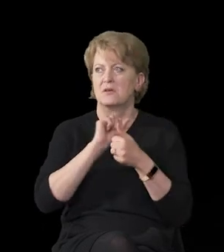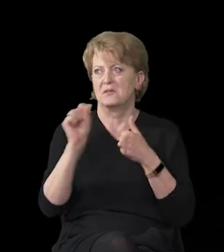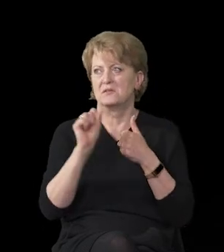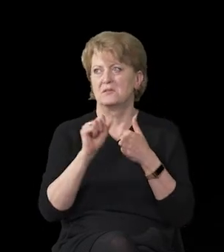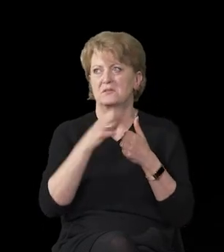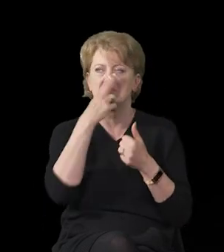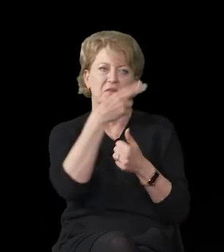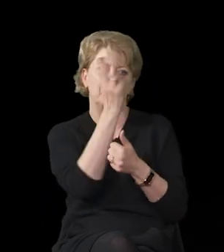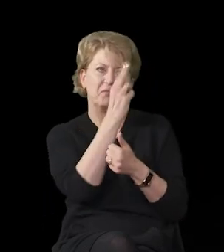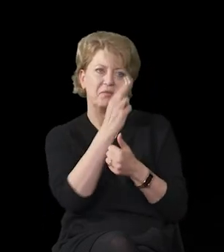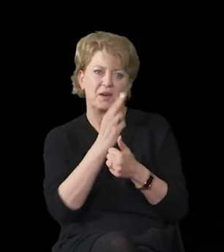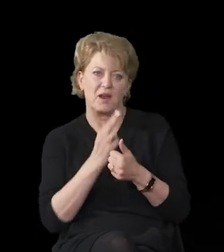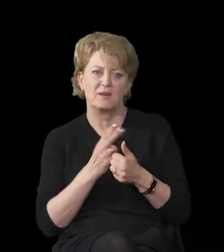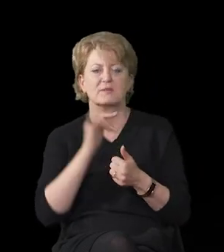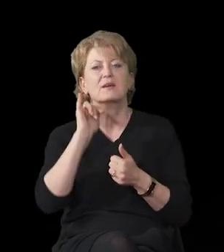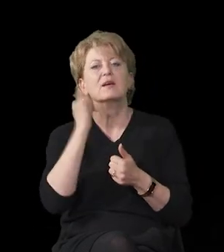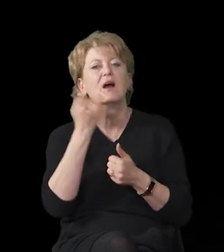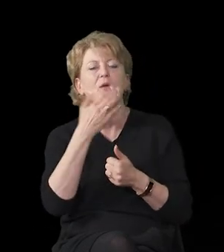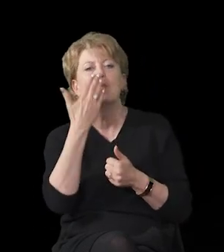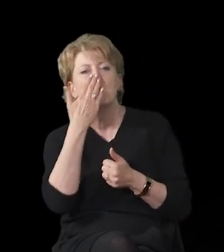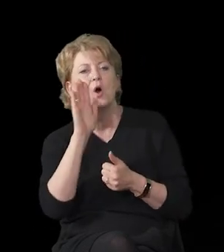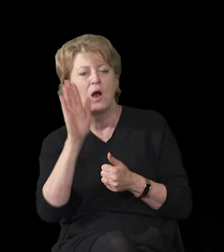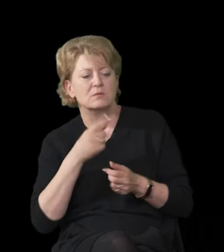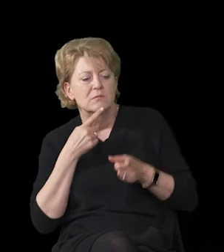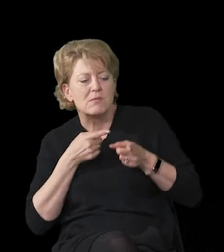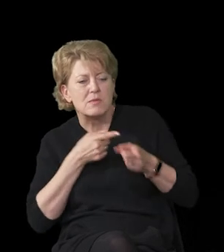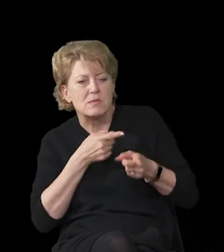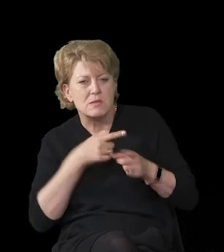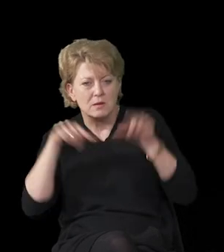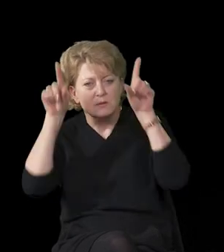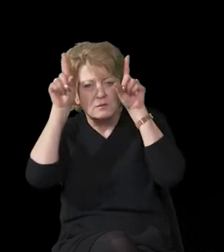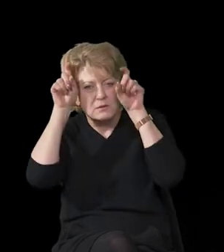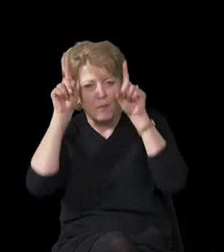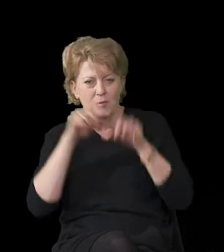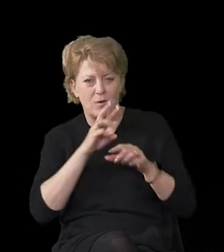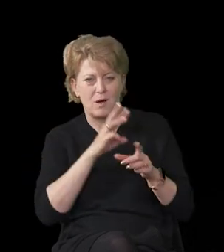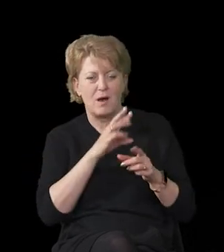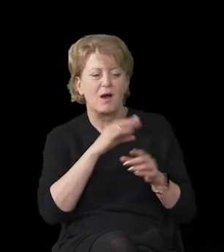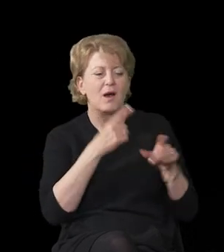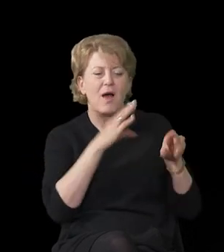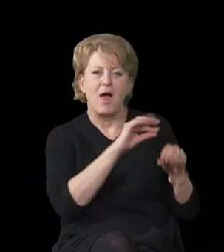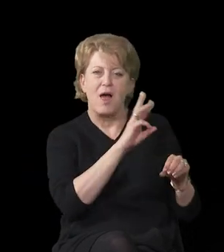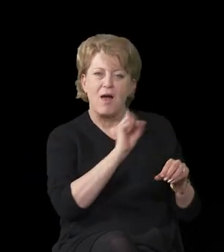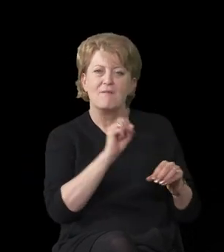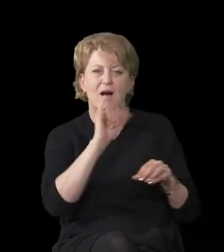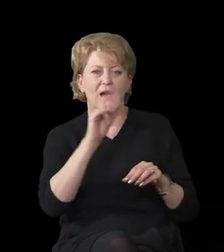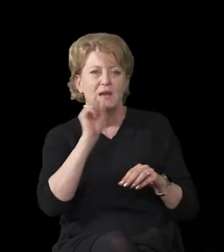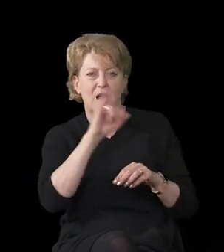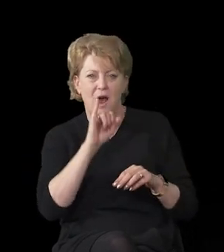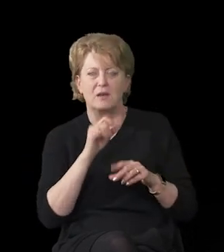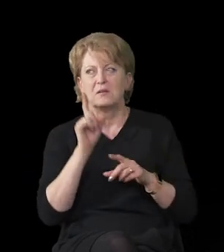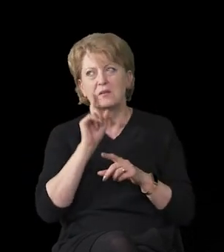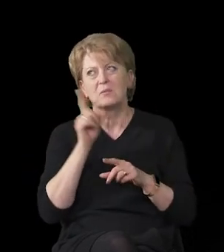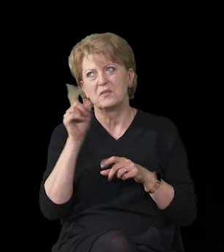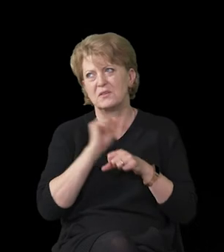przedstawiający kuszenie Ewy w raju przez szatana pod postacią węża. Naprawdę to uwielbiam ten fresk. Jest niezwykle